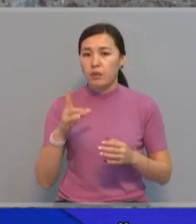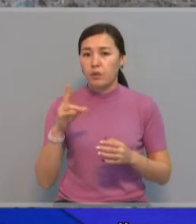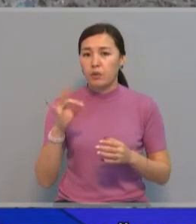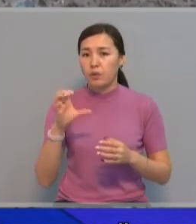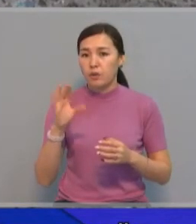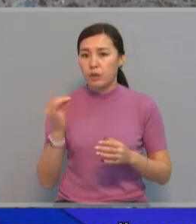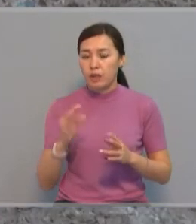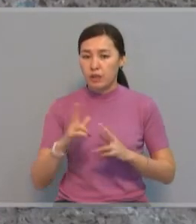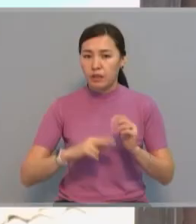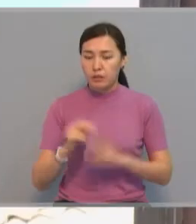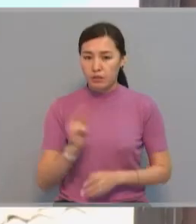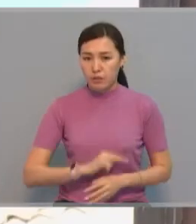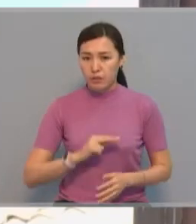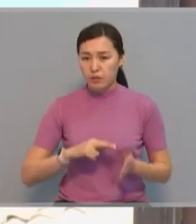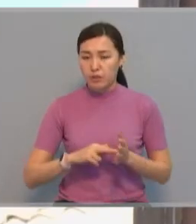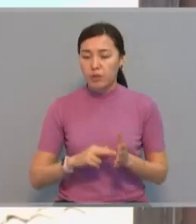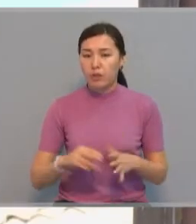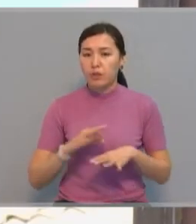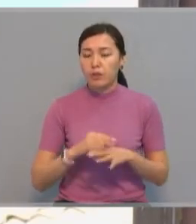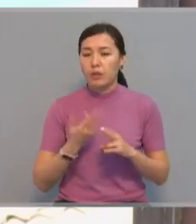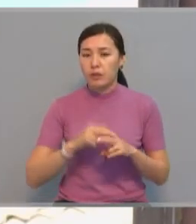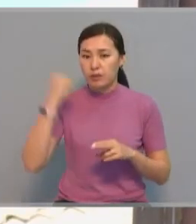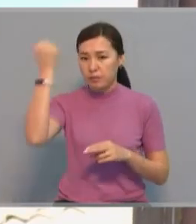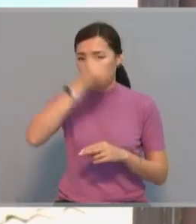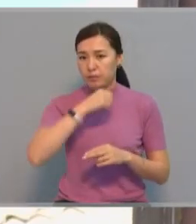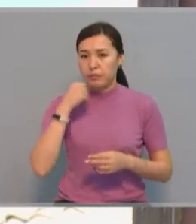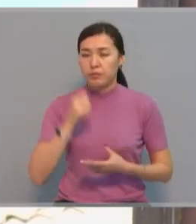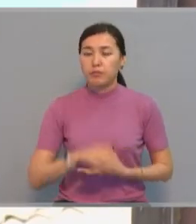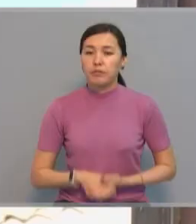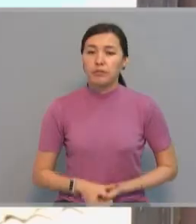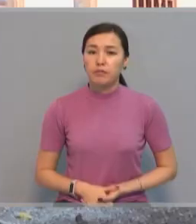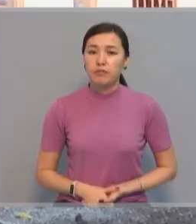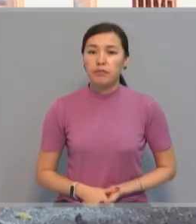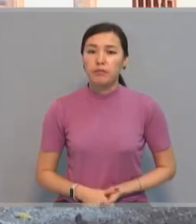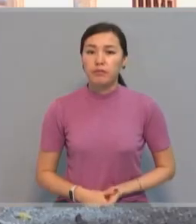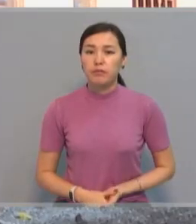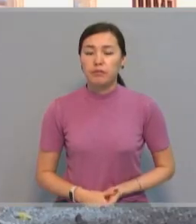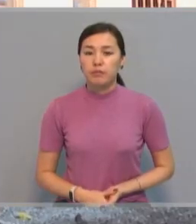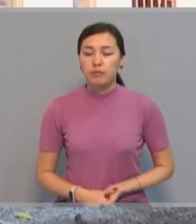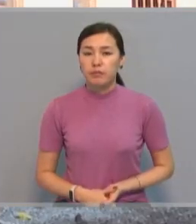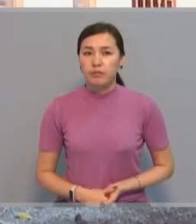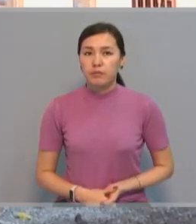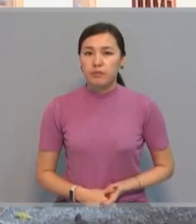Курсай. Строительные работы планируется провести в этом году. Маржан Журабаев, Динар Мусаева, Ербол Махашев. Новости.